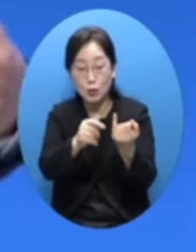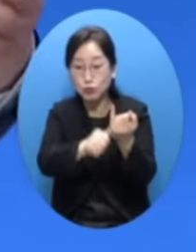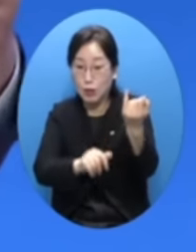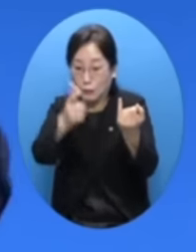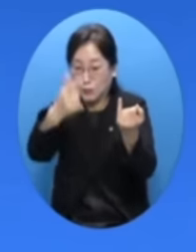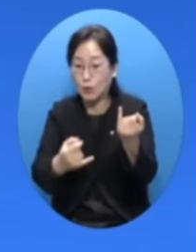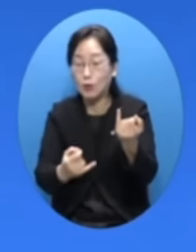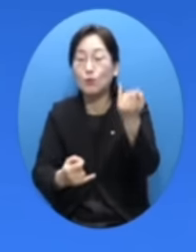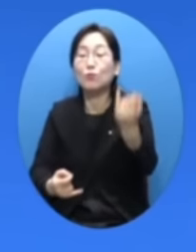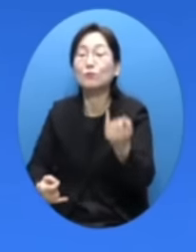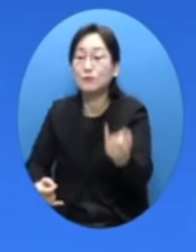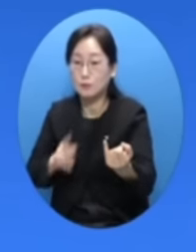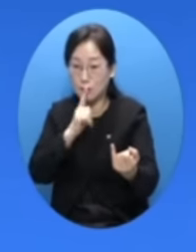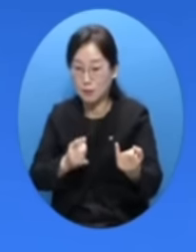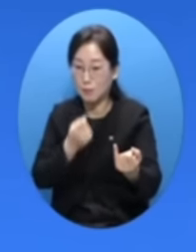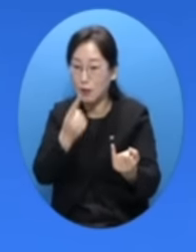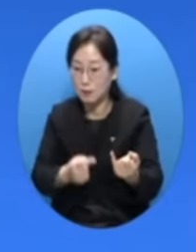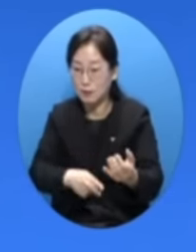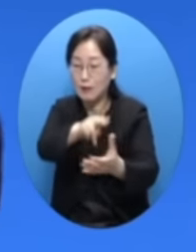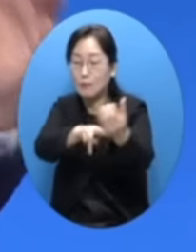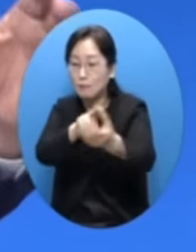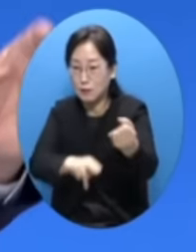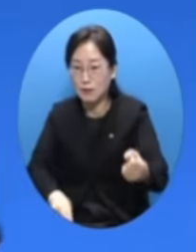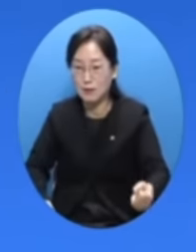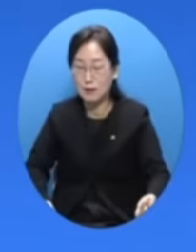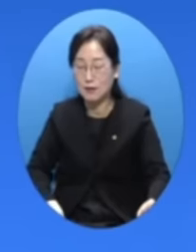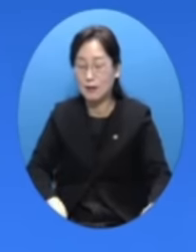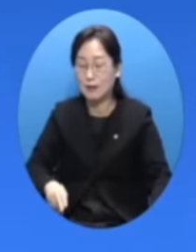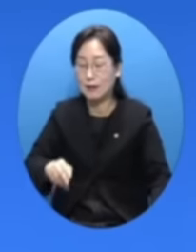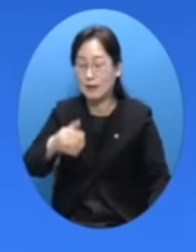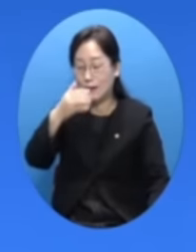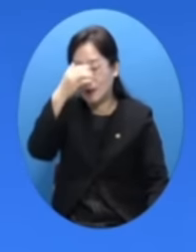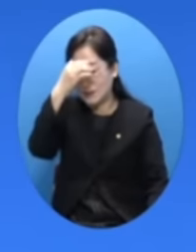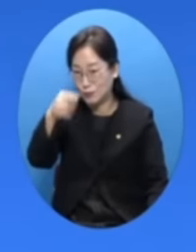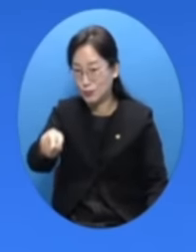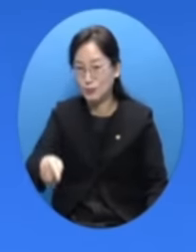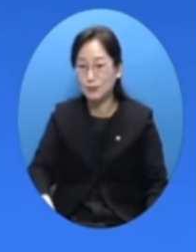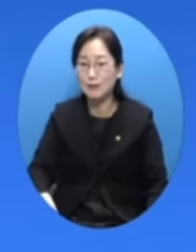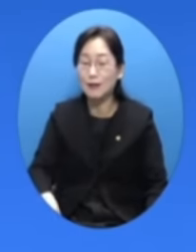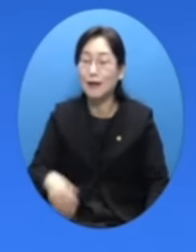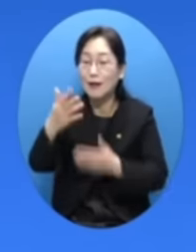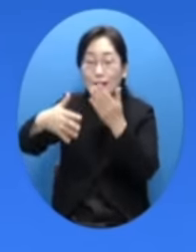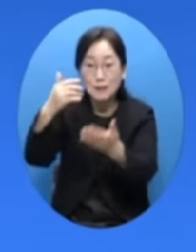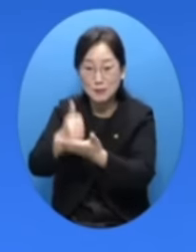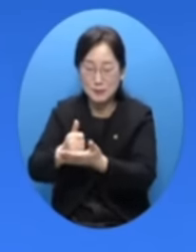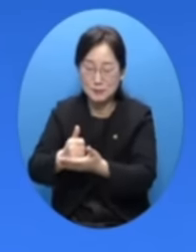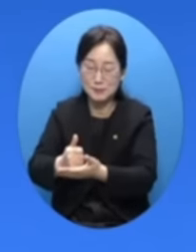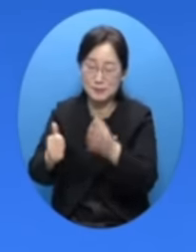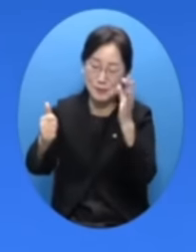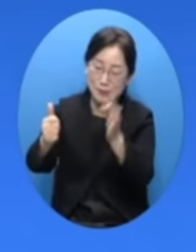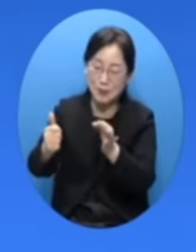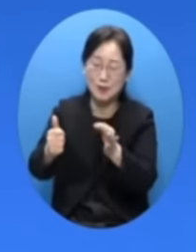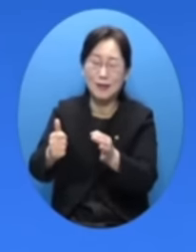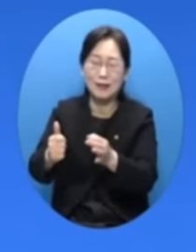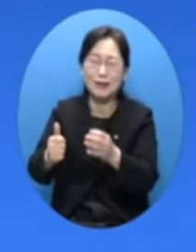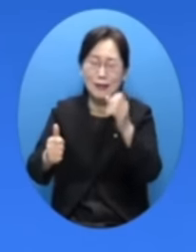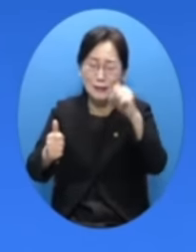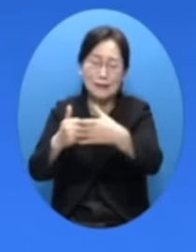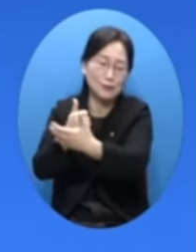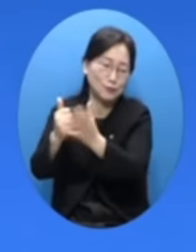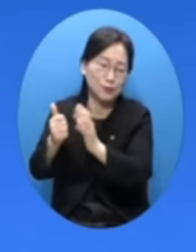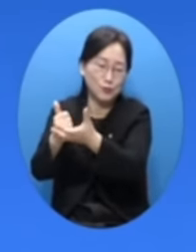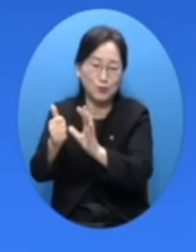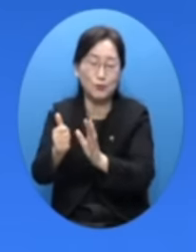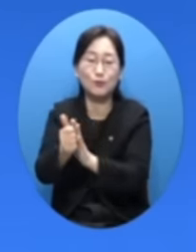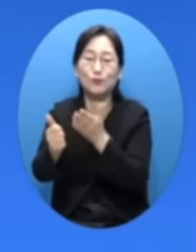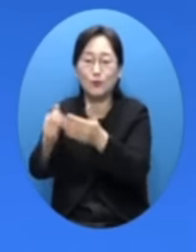그래가지고 팔아넘기고 참 못된 짓 했습니다. 그런데도 하나님이 그때마다 보호해 주고 구원해 주셔가지고